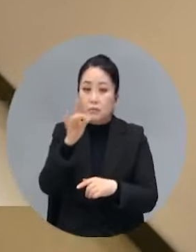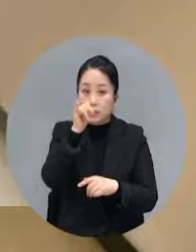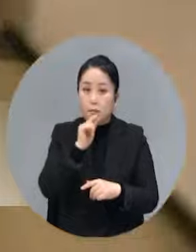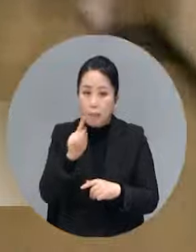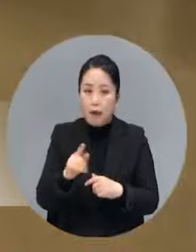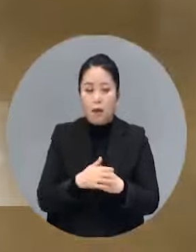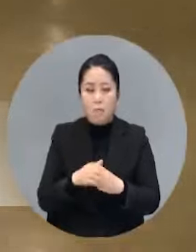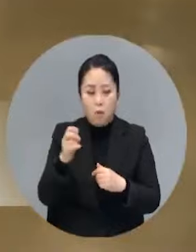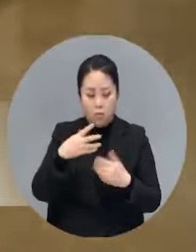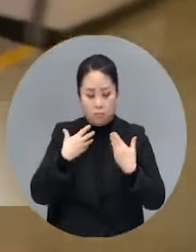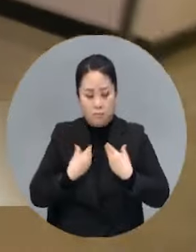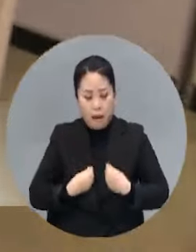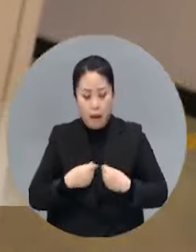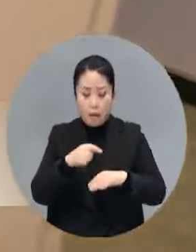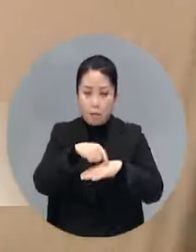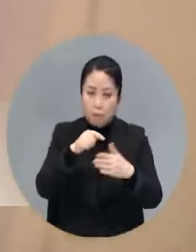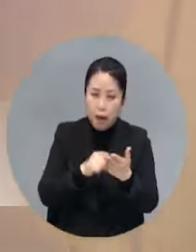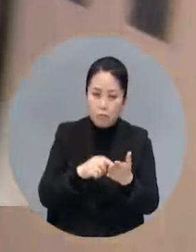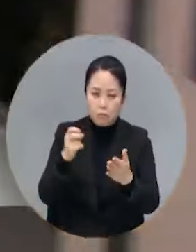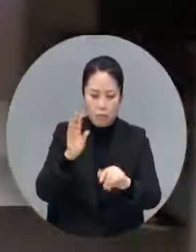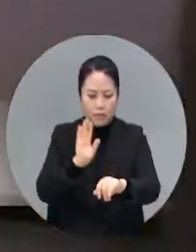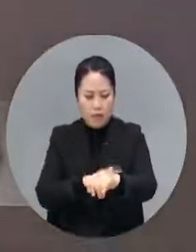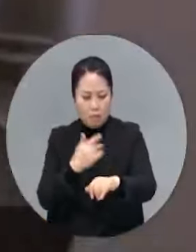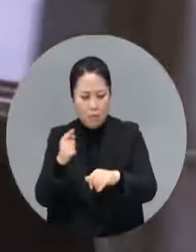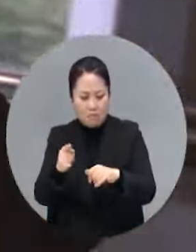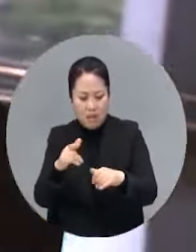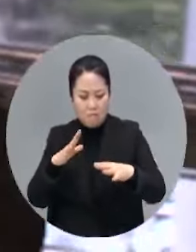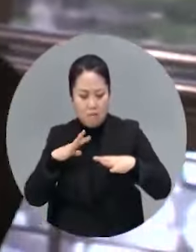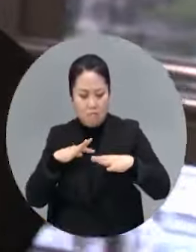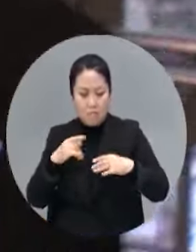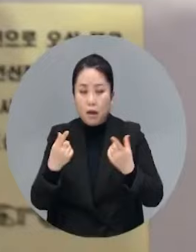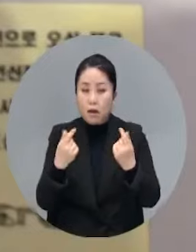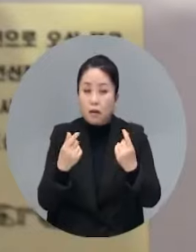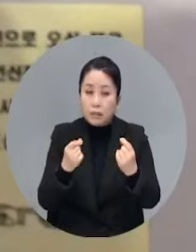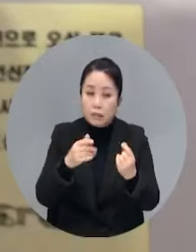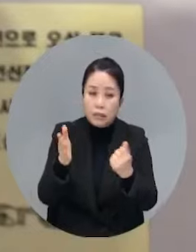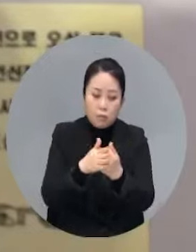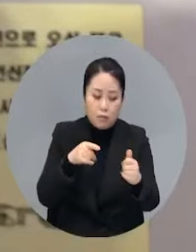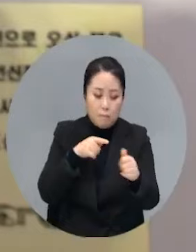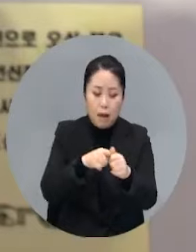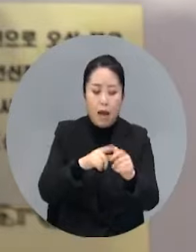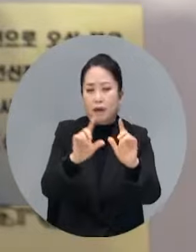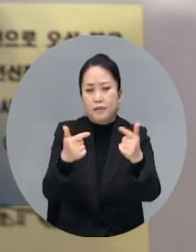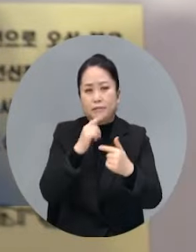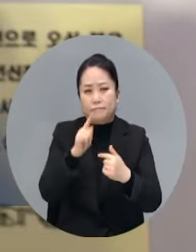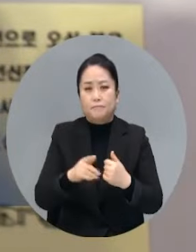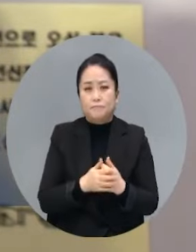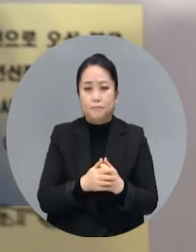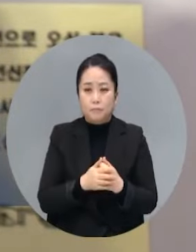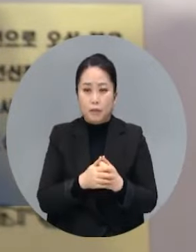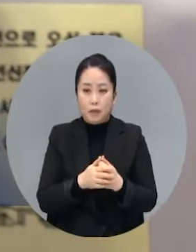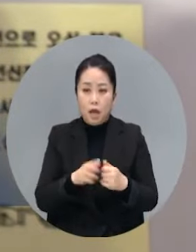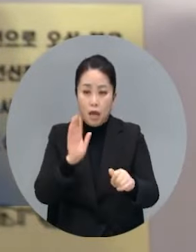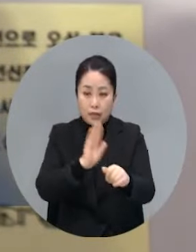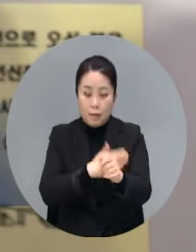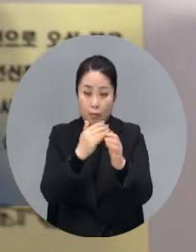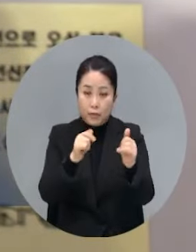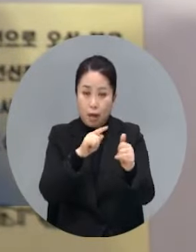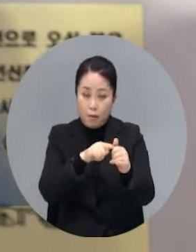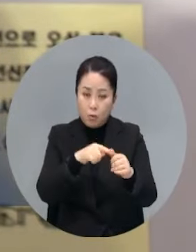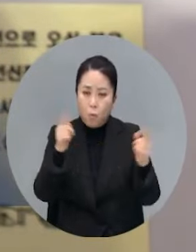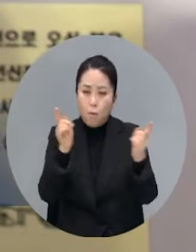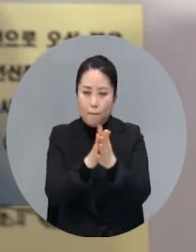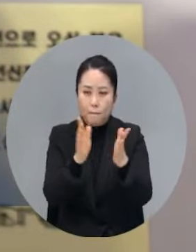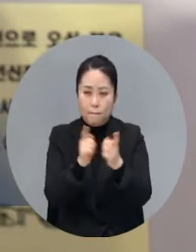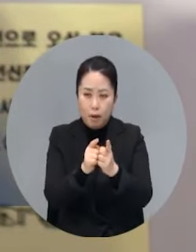자포자기 심정이나 잘못된 영웅 심리로 범행을 한 것은 아니라는 겁니다. 피고인과 면담 결과에 의할 때는 실제로 그런